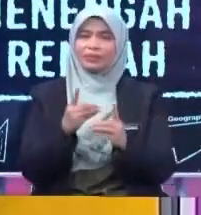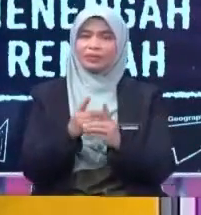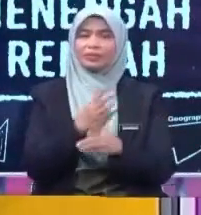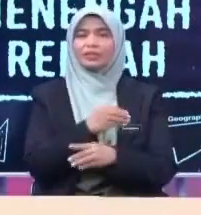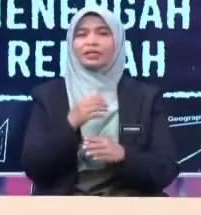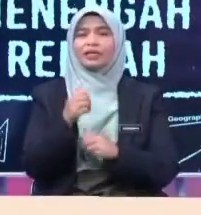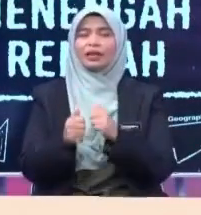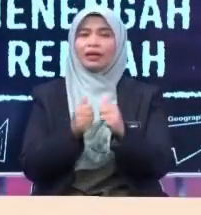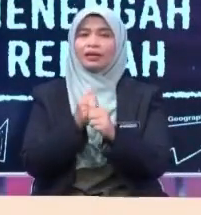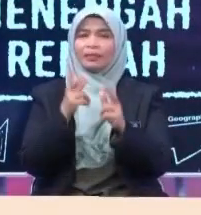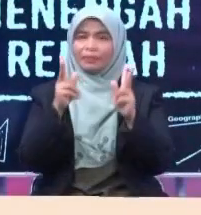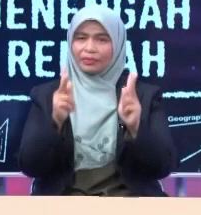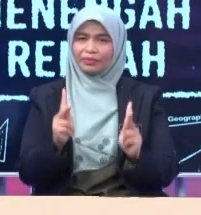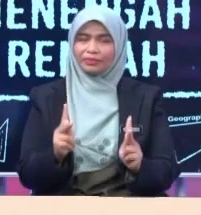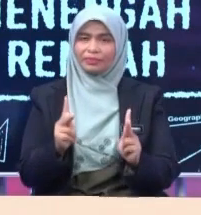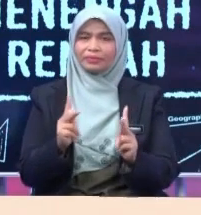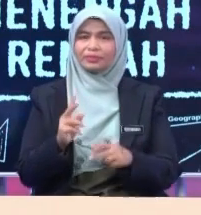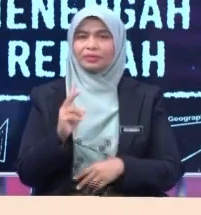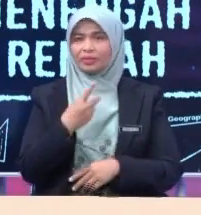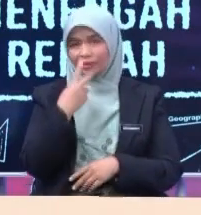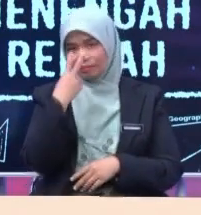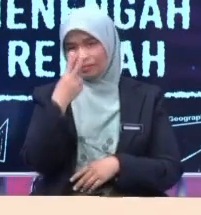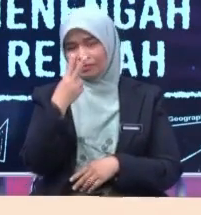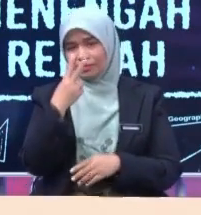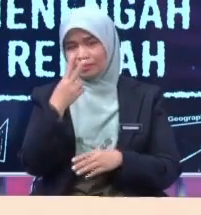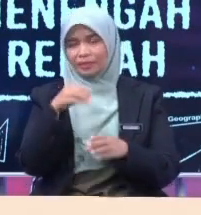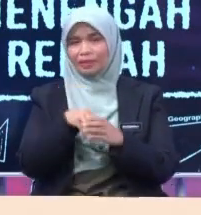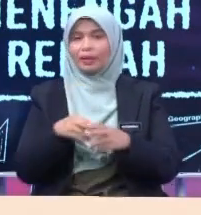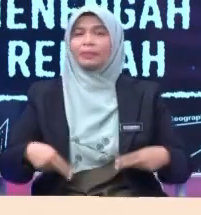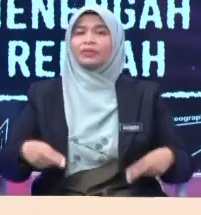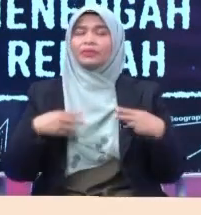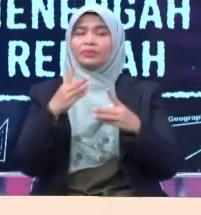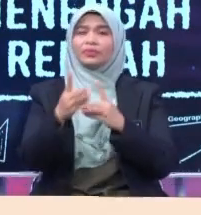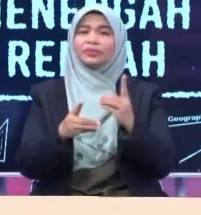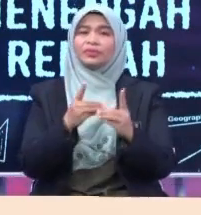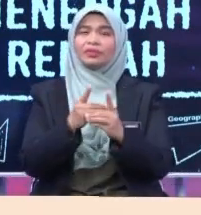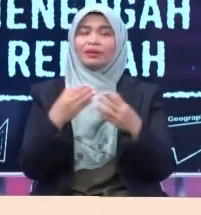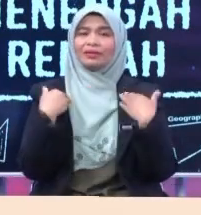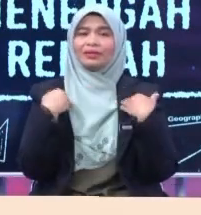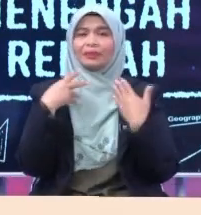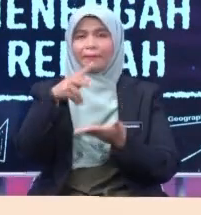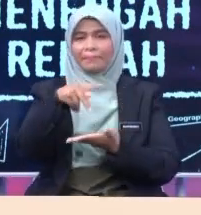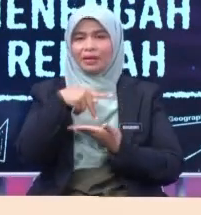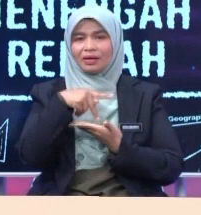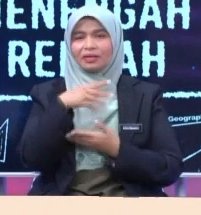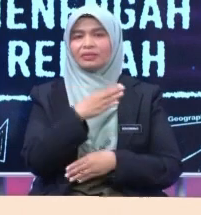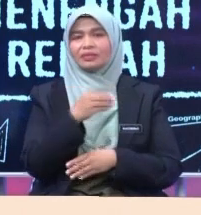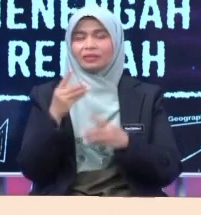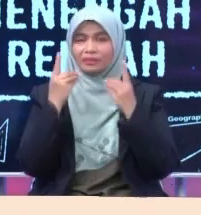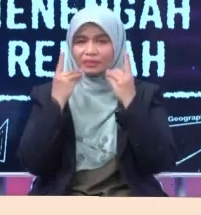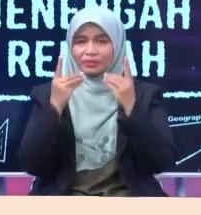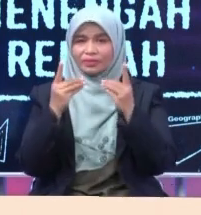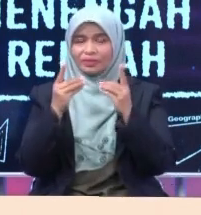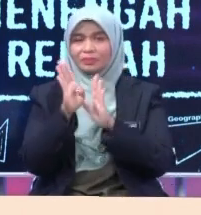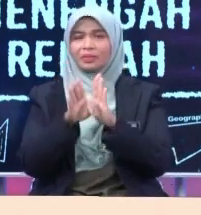Okey. Yang pertama kita tengok dulu di dalam kehidupan dunia ni ada ganjaran pahala dan juga dosa